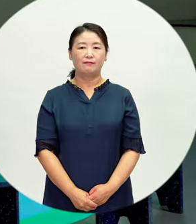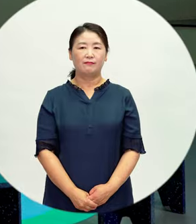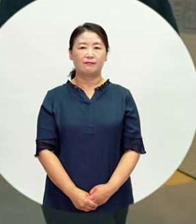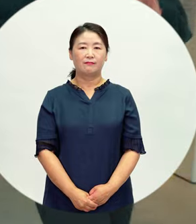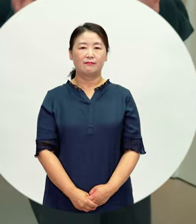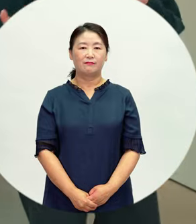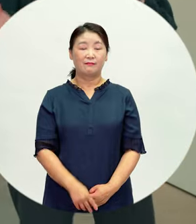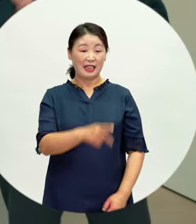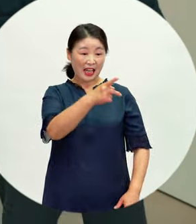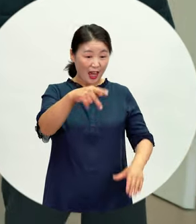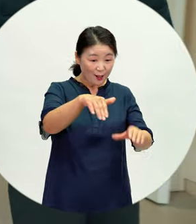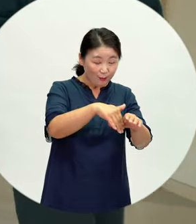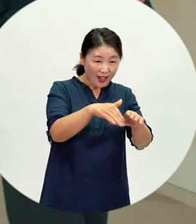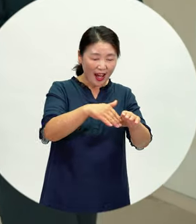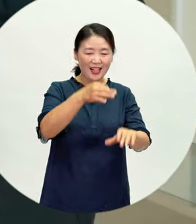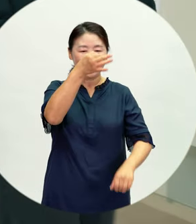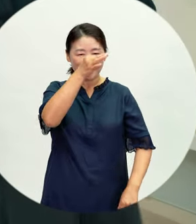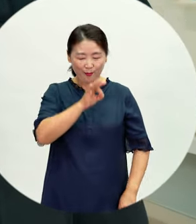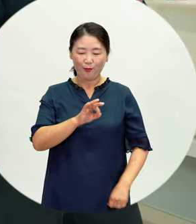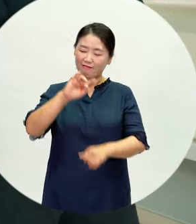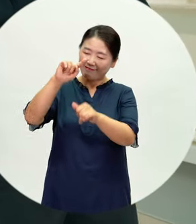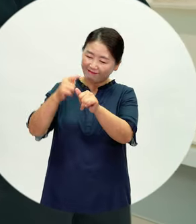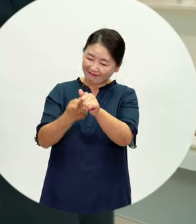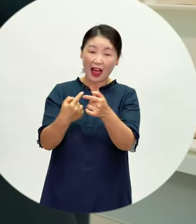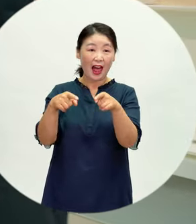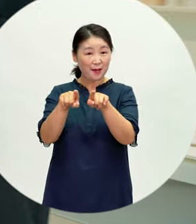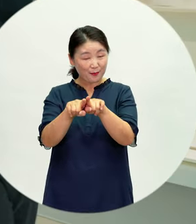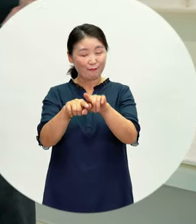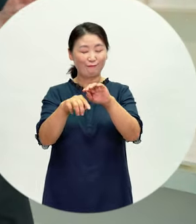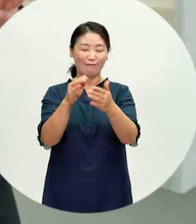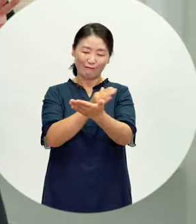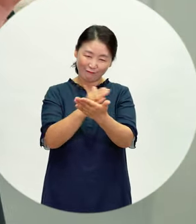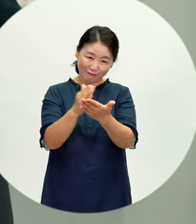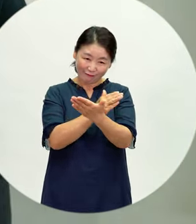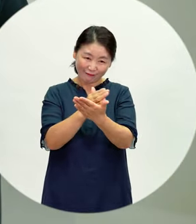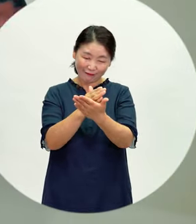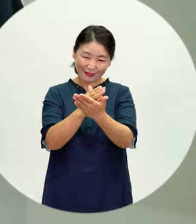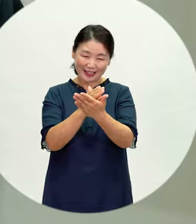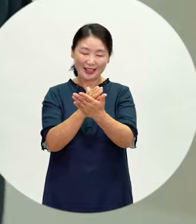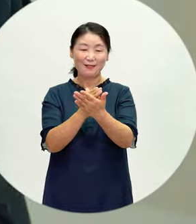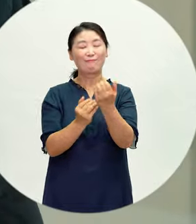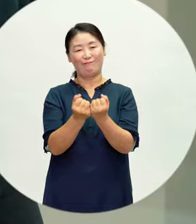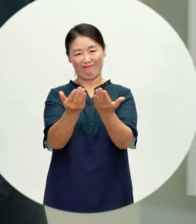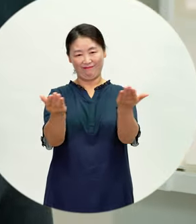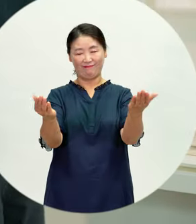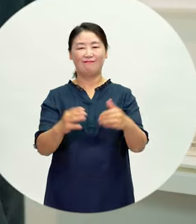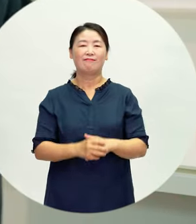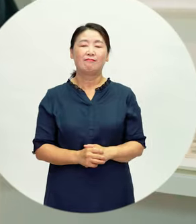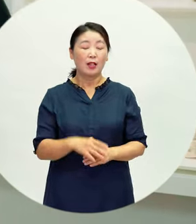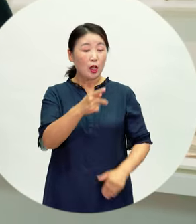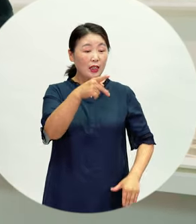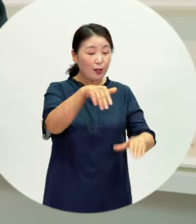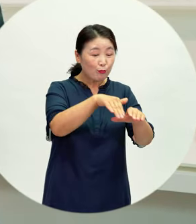K-컬처를 쓸모있는 자연스러운 함께하는 총 3가지의 주제로 나누어 살펴보고자 하였습니다. 하지만